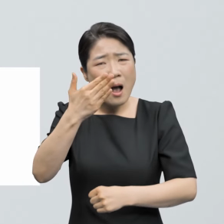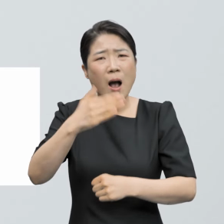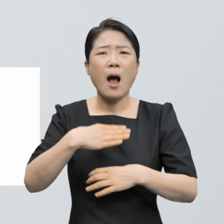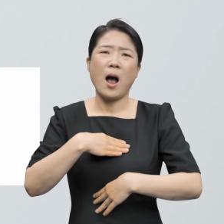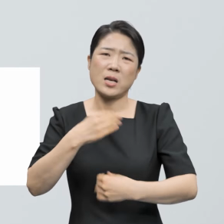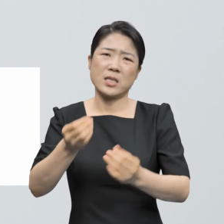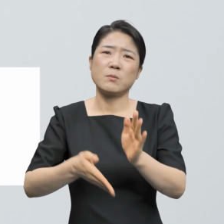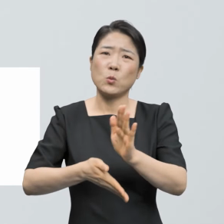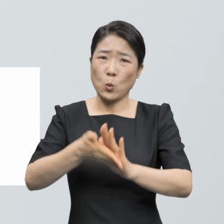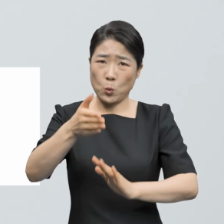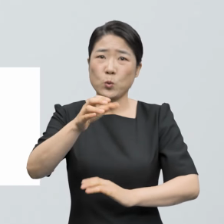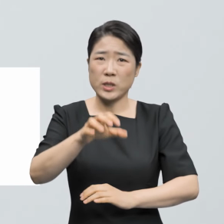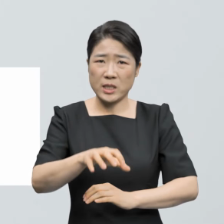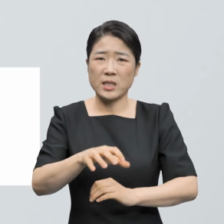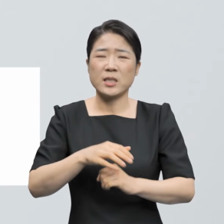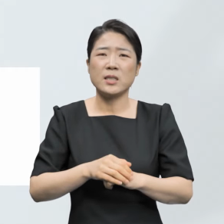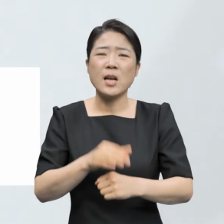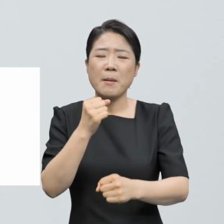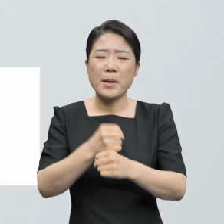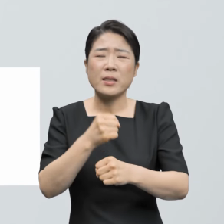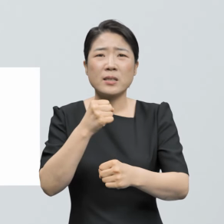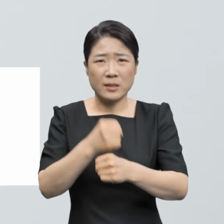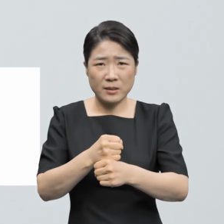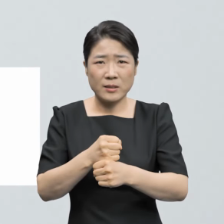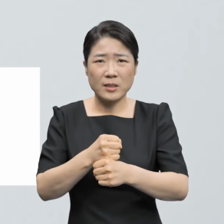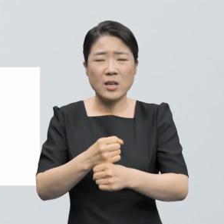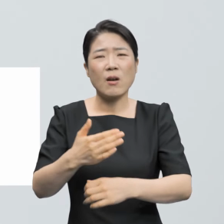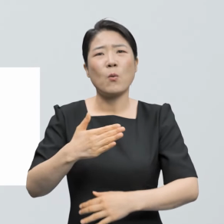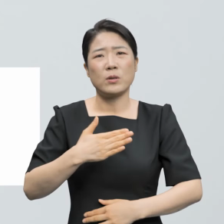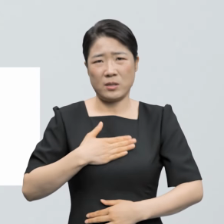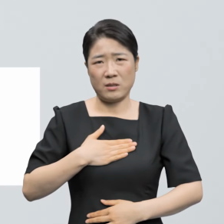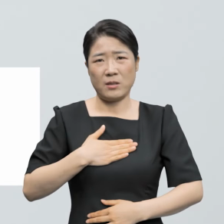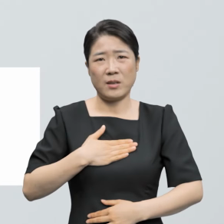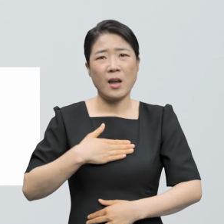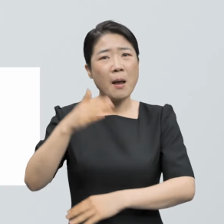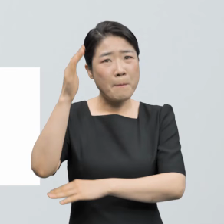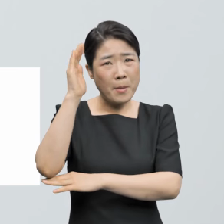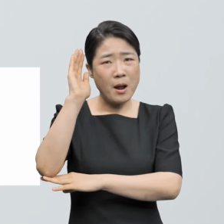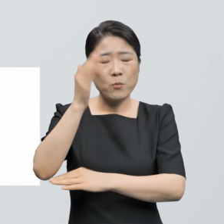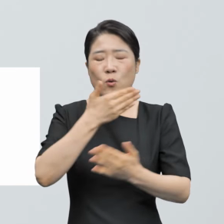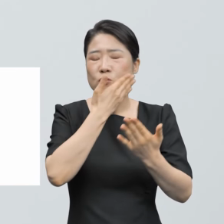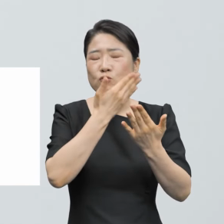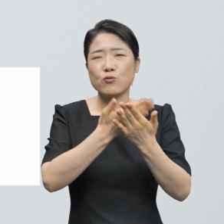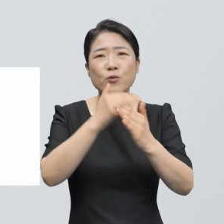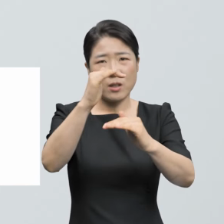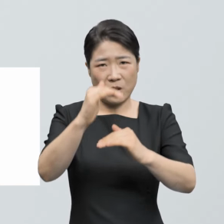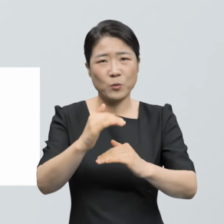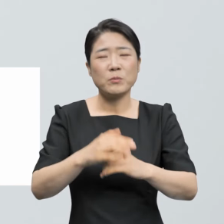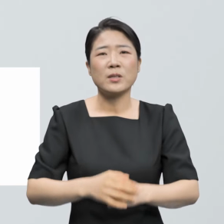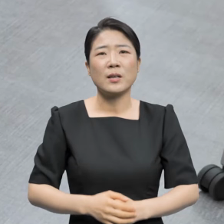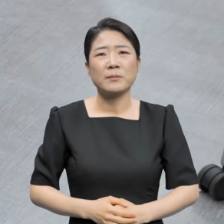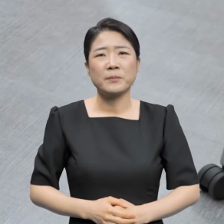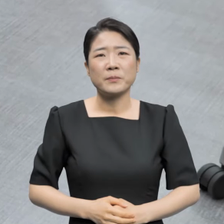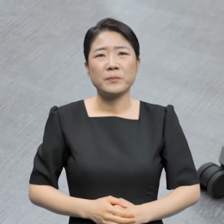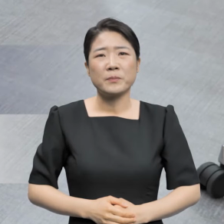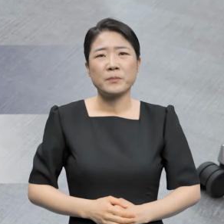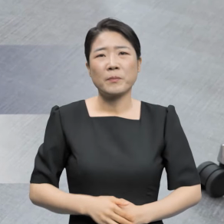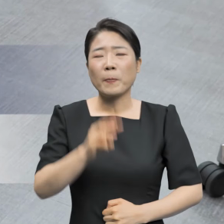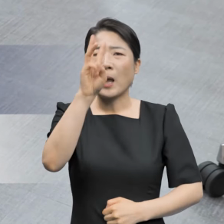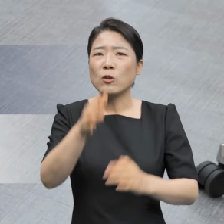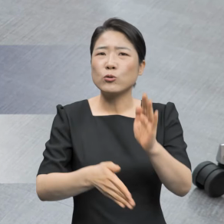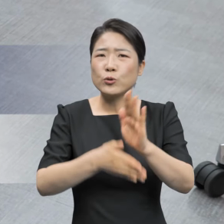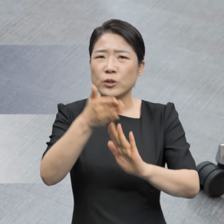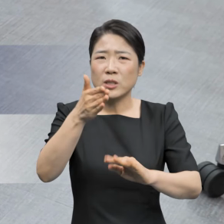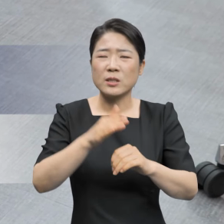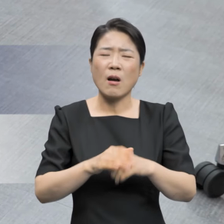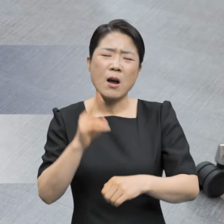높이는 안심도시를 조성해 가겠다는 것이 오늘 저의 발표의 요지입니다. 한편